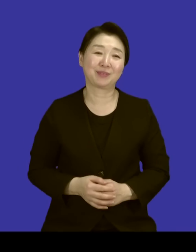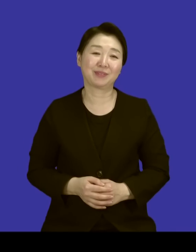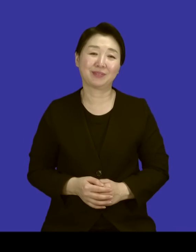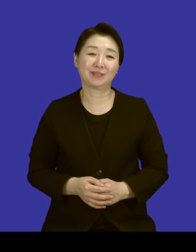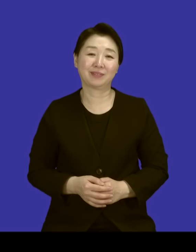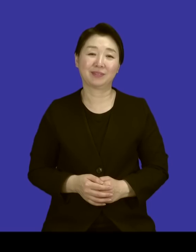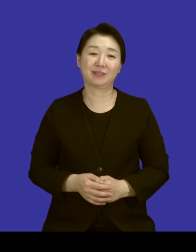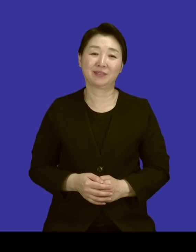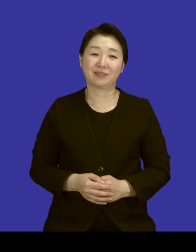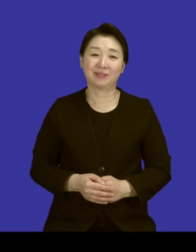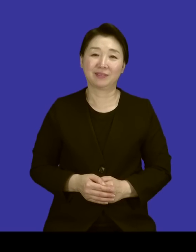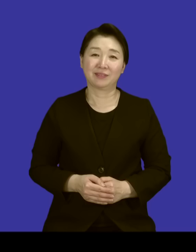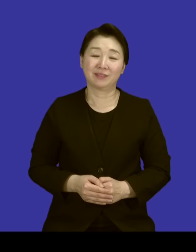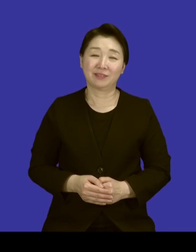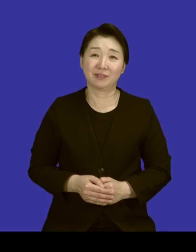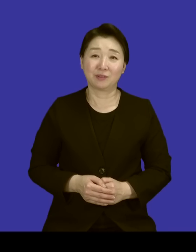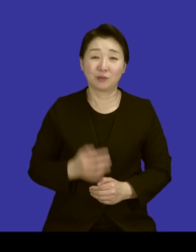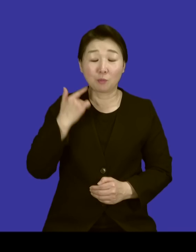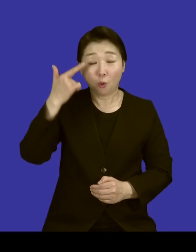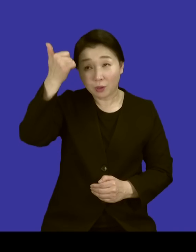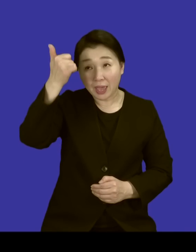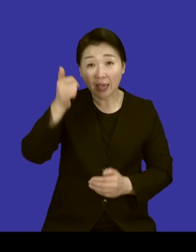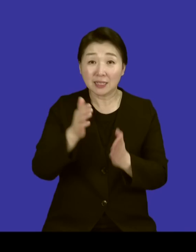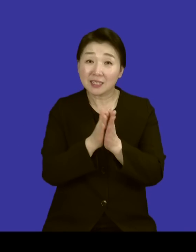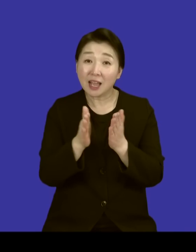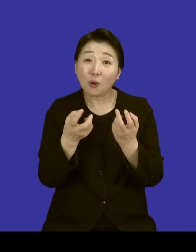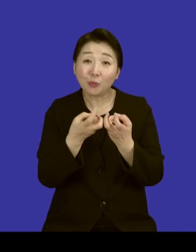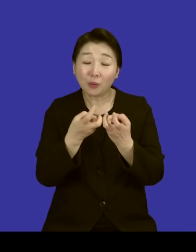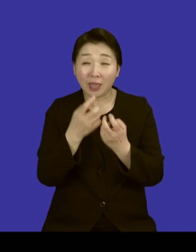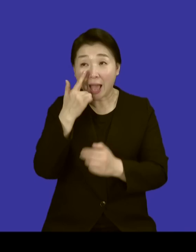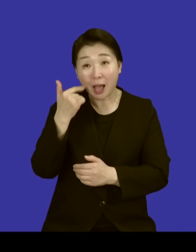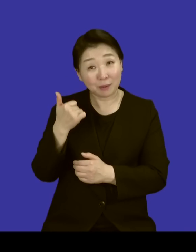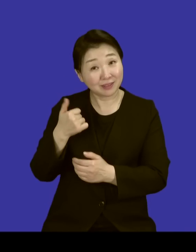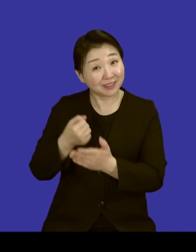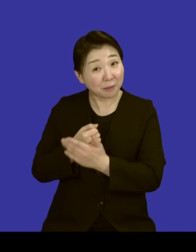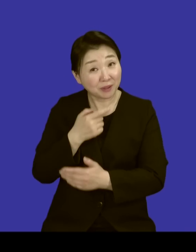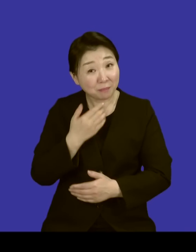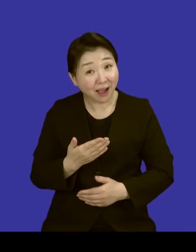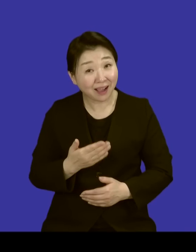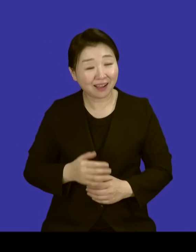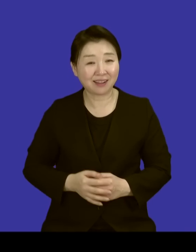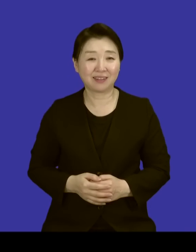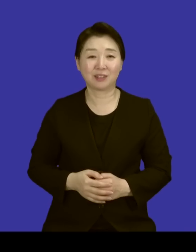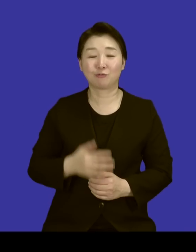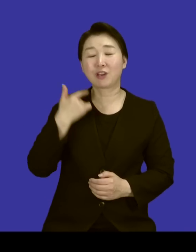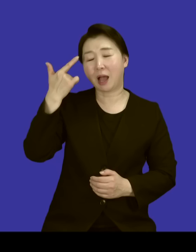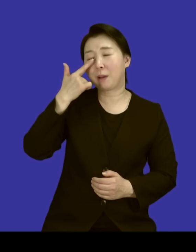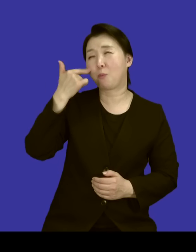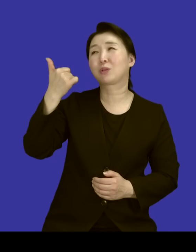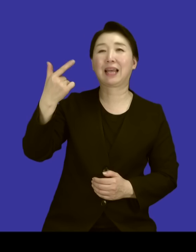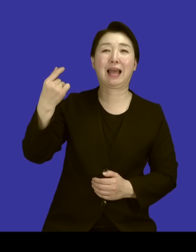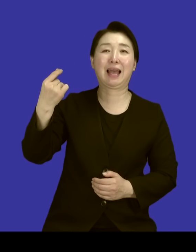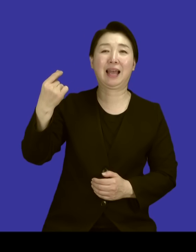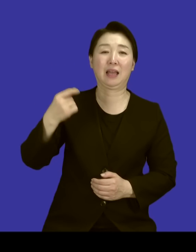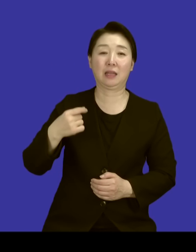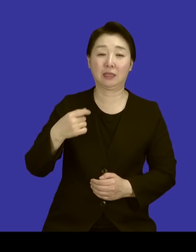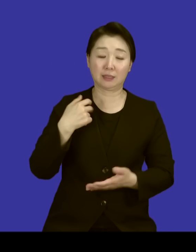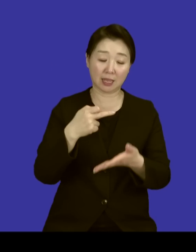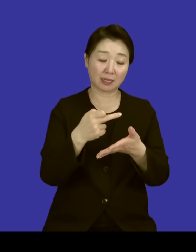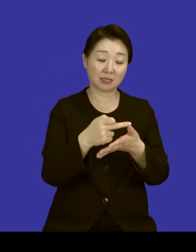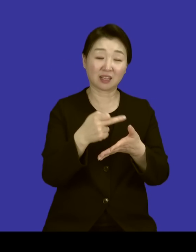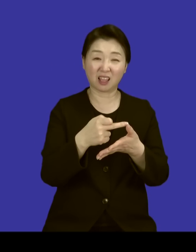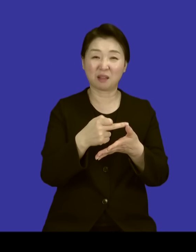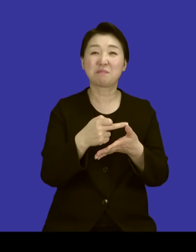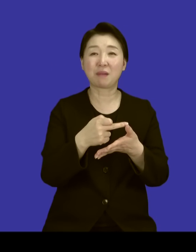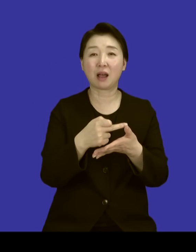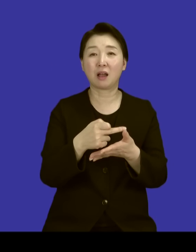처음에 어떻게 목회자가 되셨을까요? 뭐 아버지 때문이라고 하는데. 저희 아버지가 목회를 하셨는데 네. 장남인 제가 이제 목사가